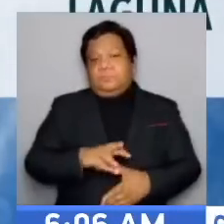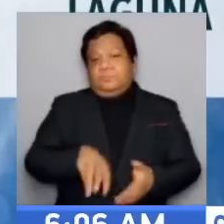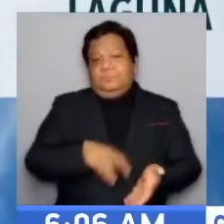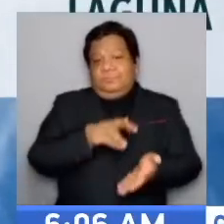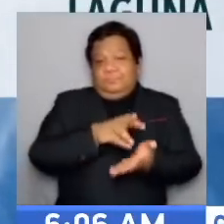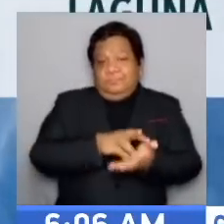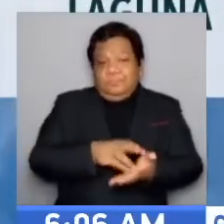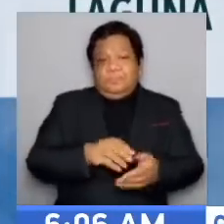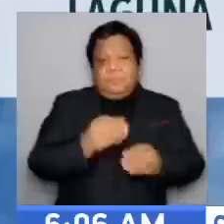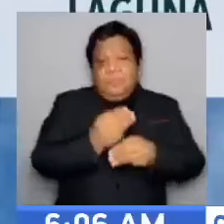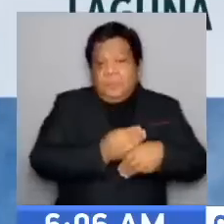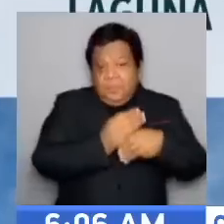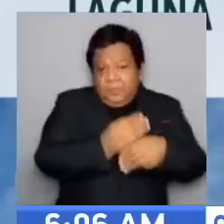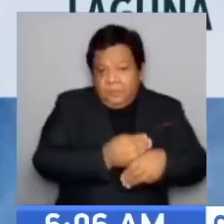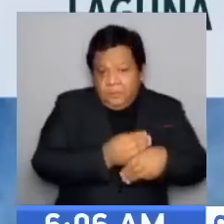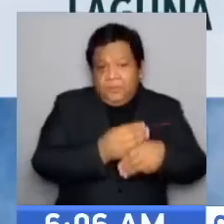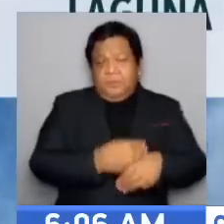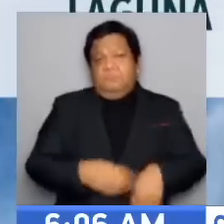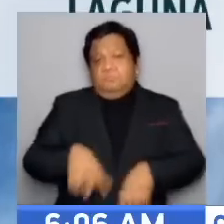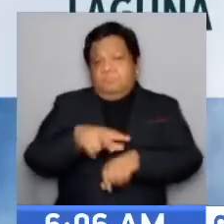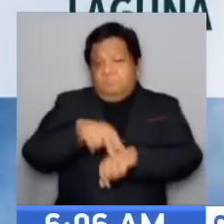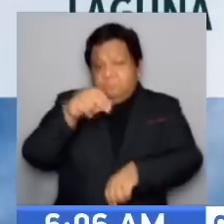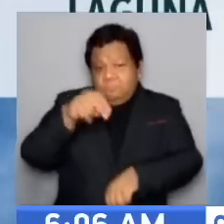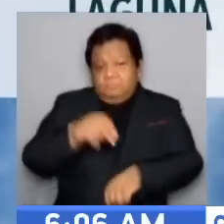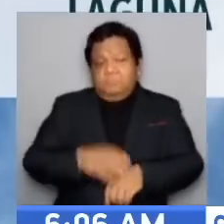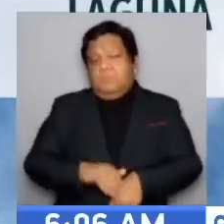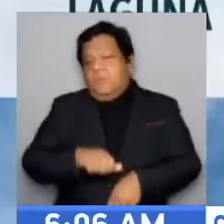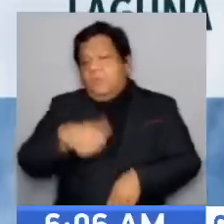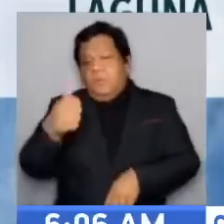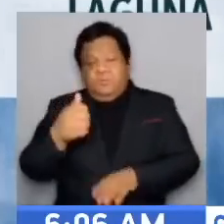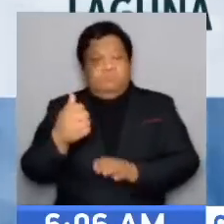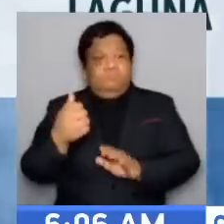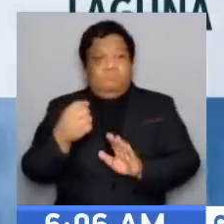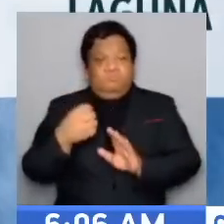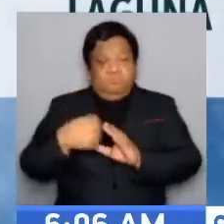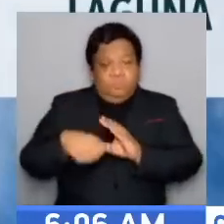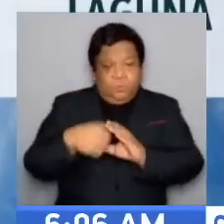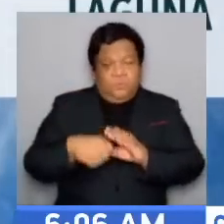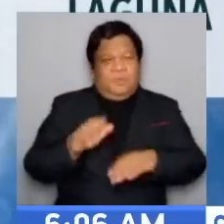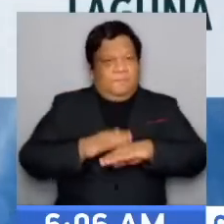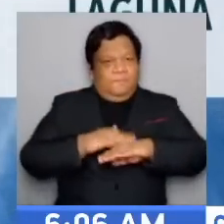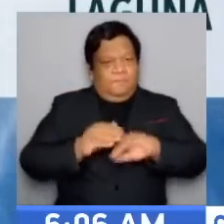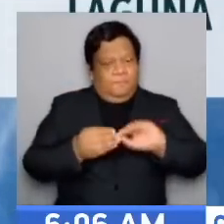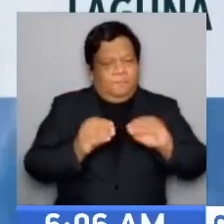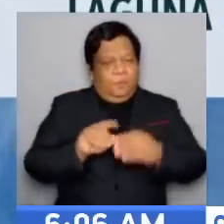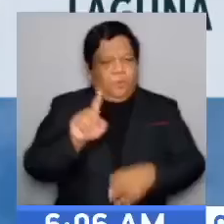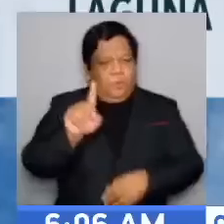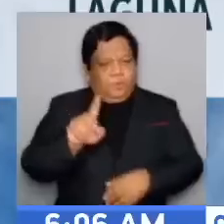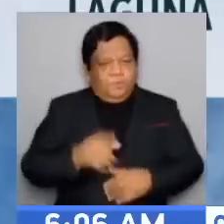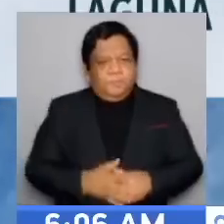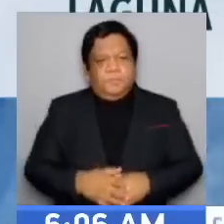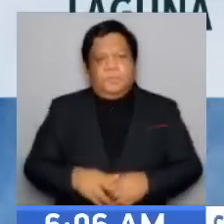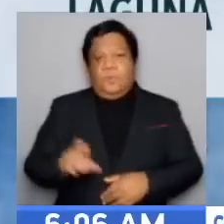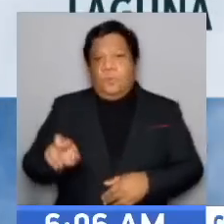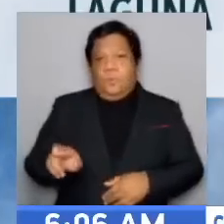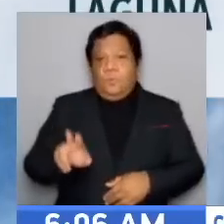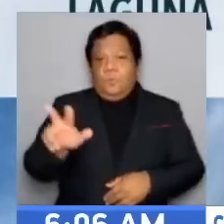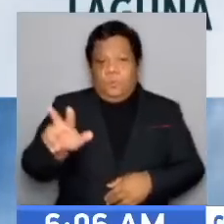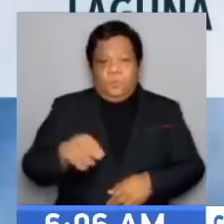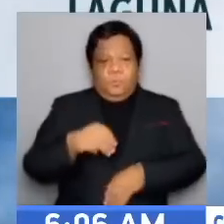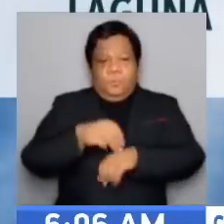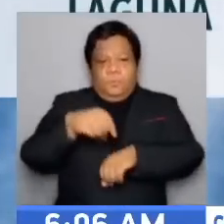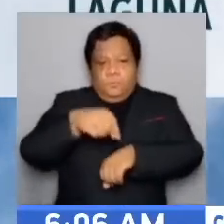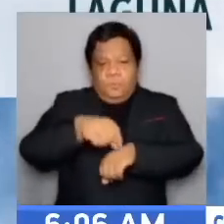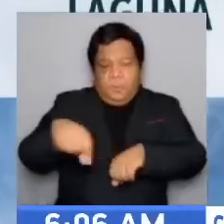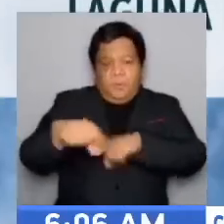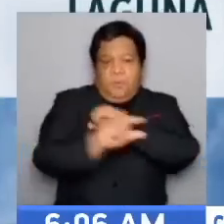Norte, rest of Camarines Sur, Romblon, Marinduque, Quezon kasama ang Polillo Island, Laguna, Rizal.